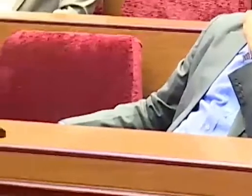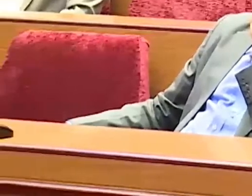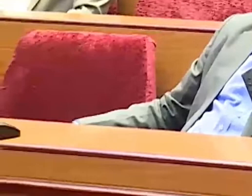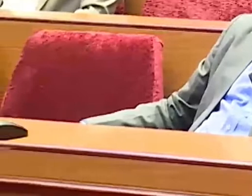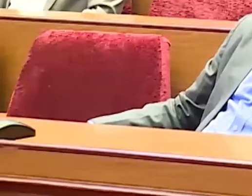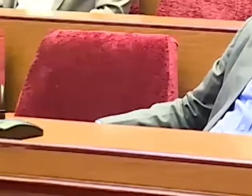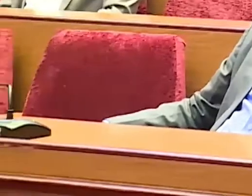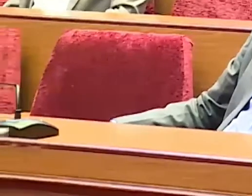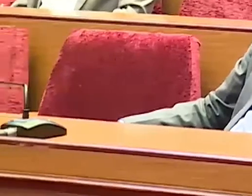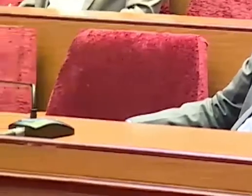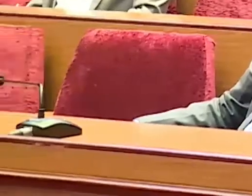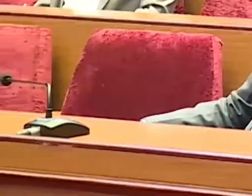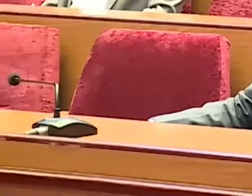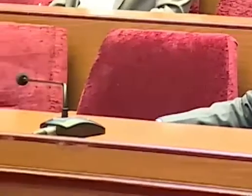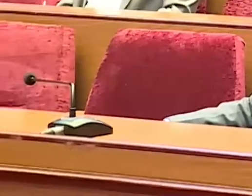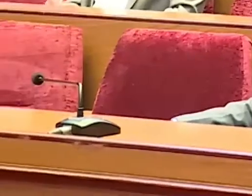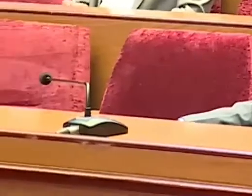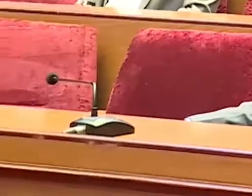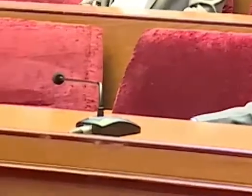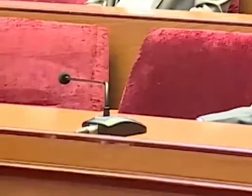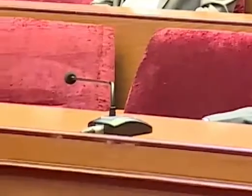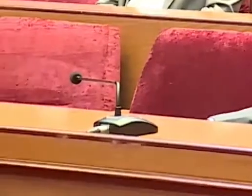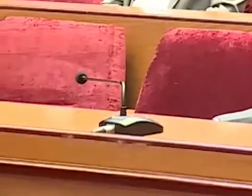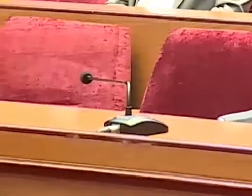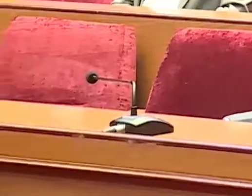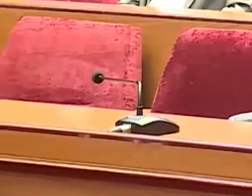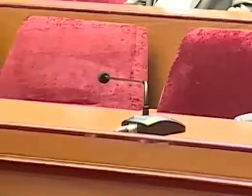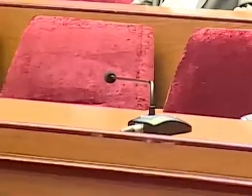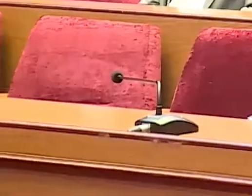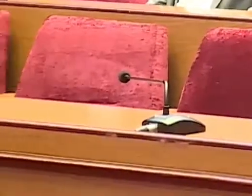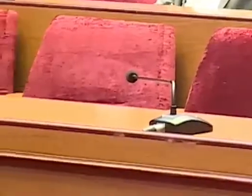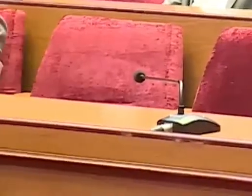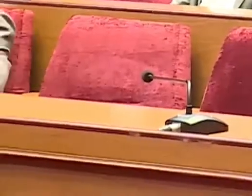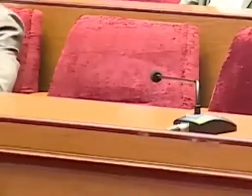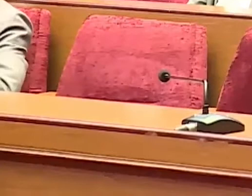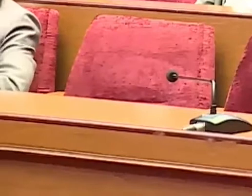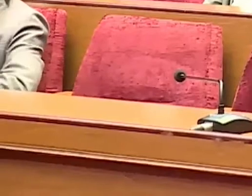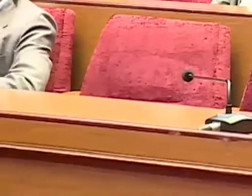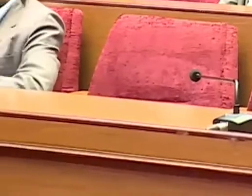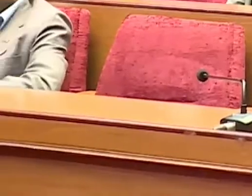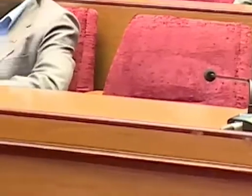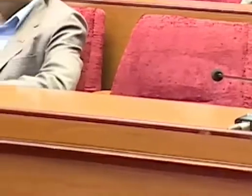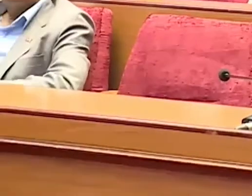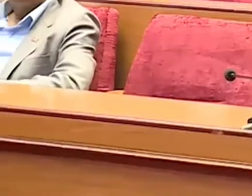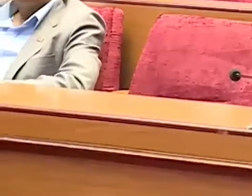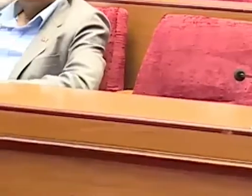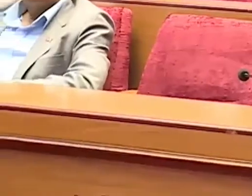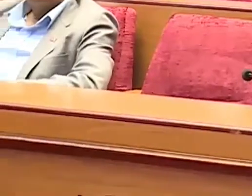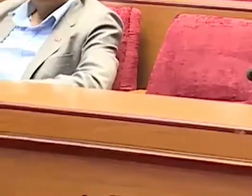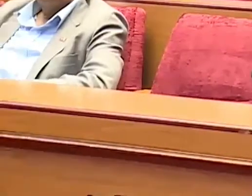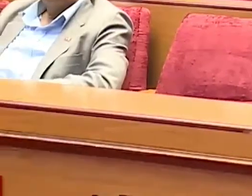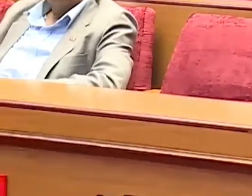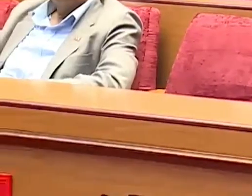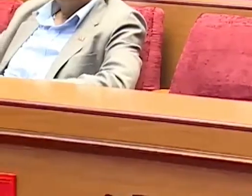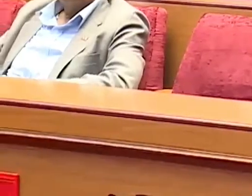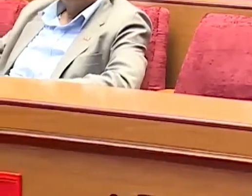प्रधानमन्त्री केपी शर्मा ओलीले उपचार विधि र प्रतिरोध क्षमता आदिको कारण नेपालमा कोरोनाका कारण निधन हुनेको संख्या